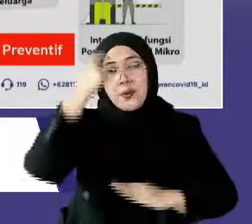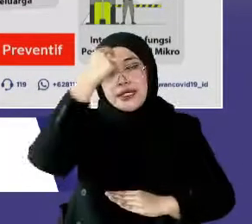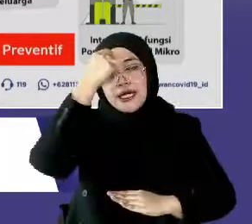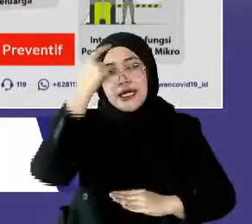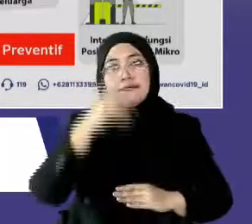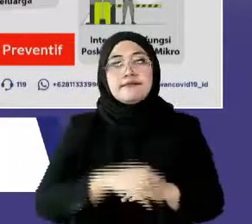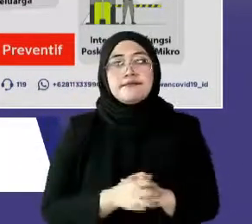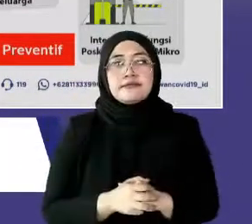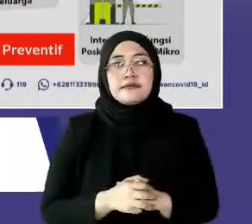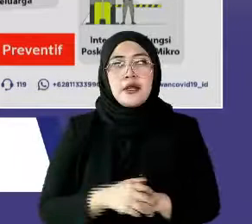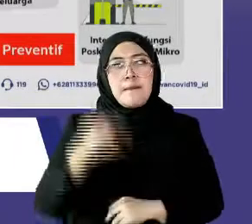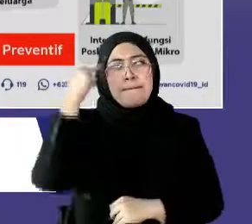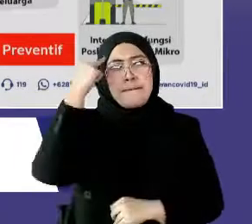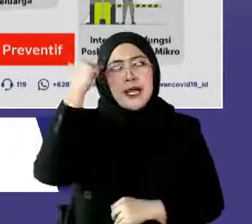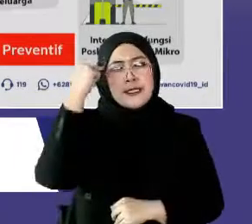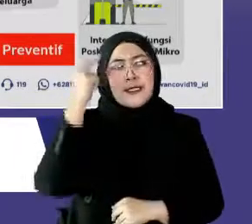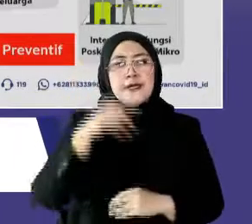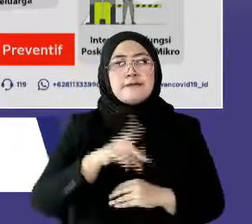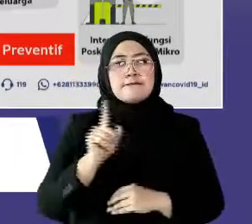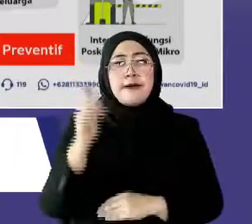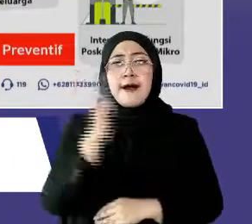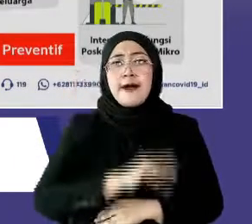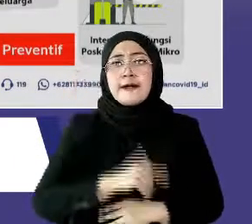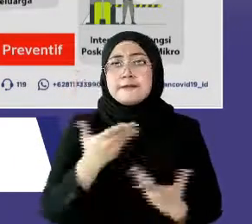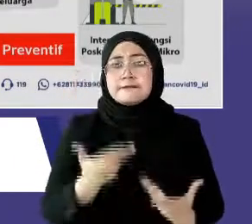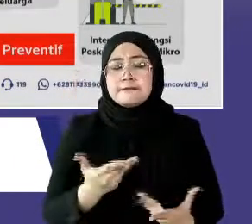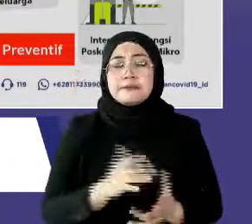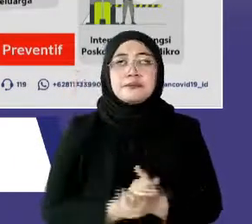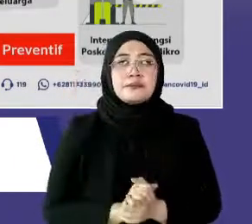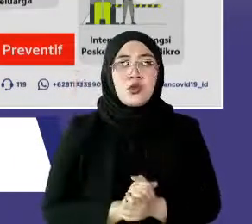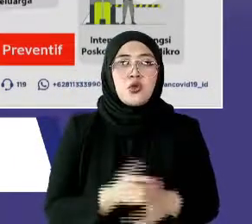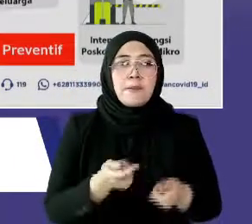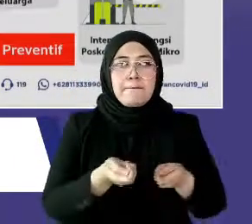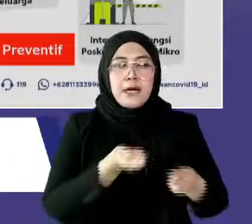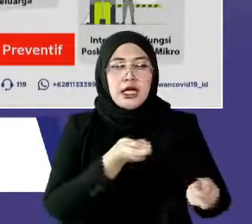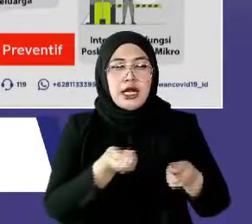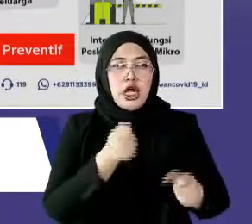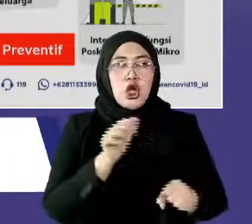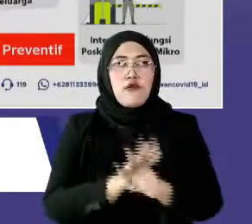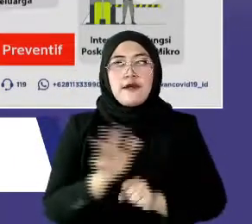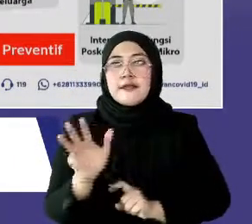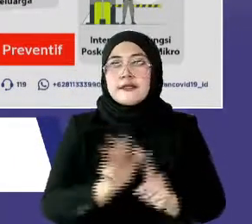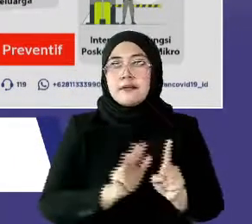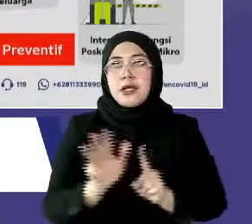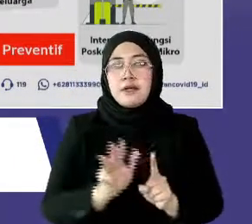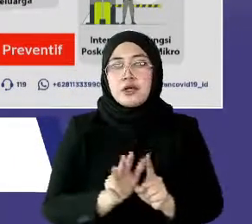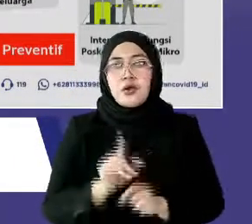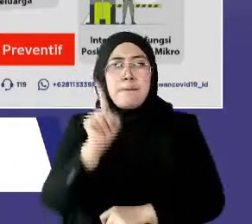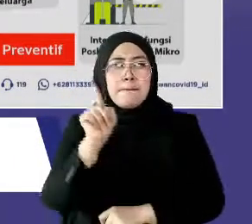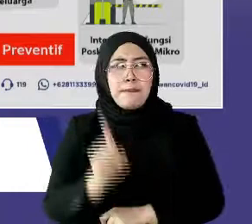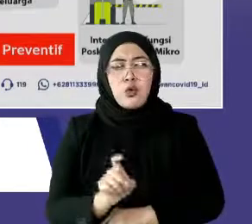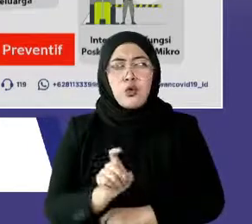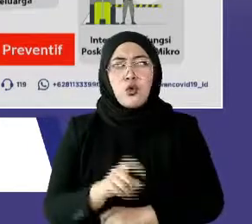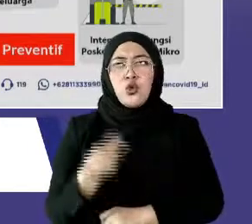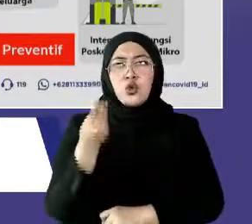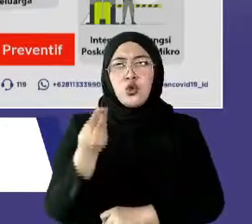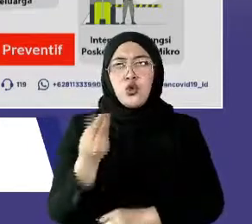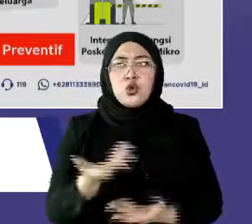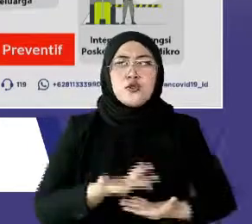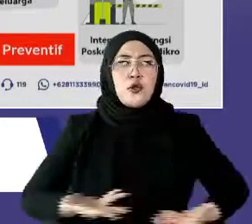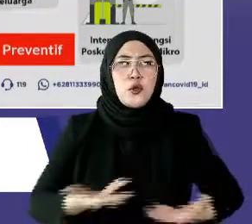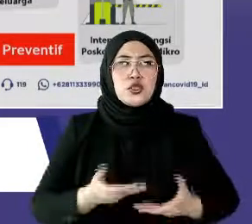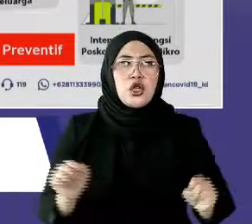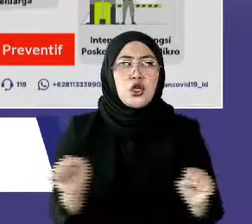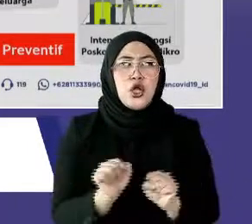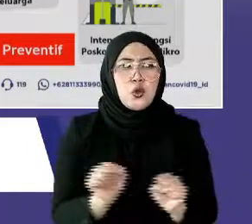sehingga pembelajaran yang dapat kita ambil ialah melakukan pengendalian coffee 19 tidak perlu kita menunggu kondisi